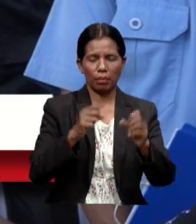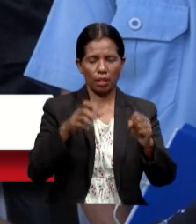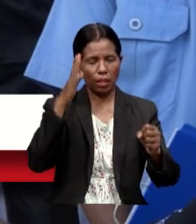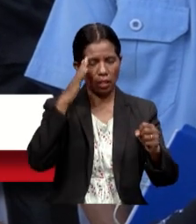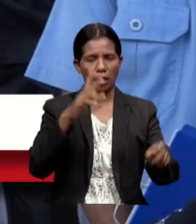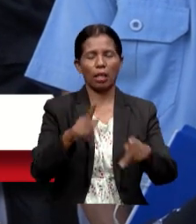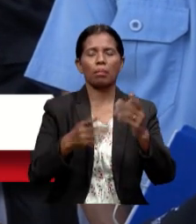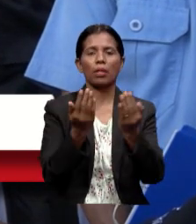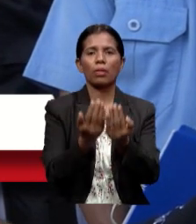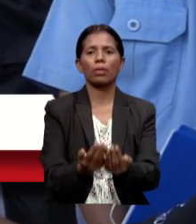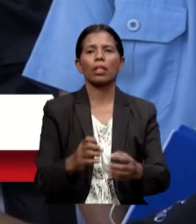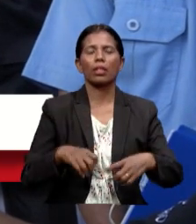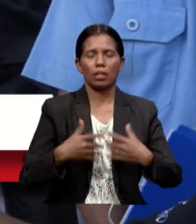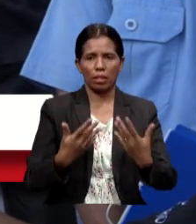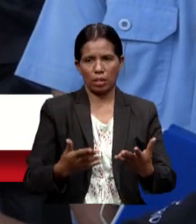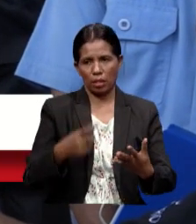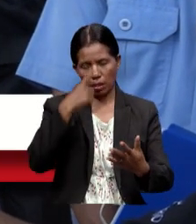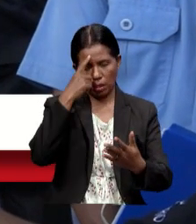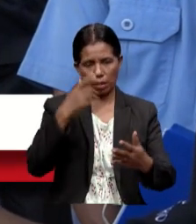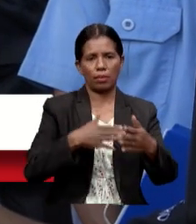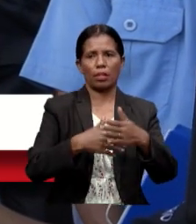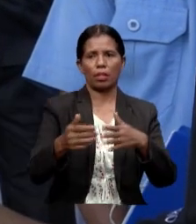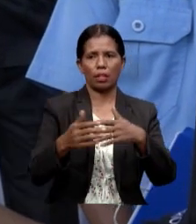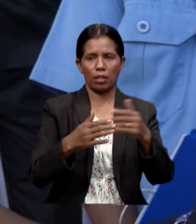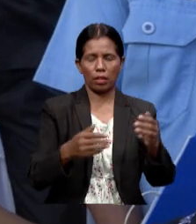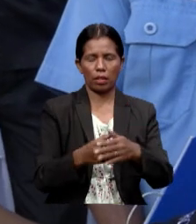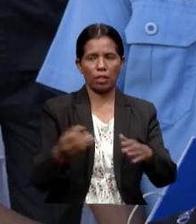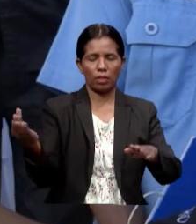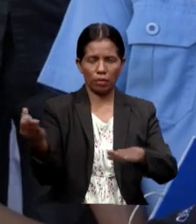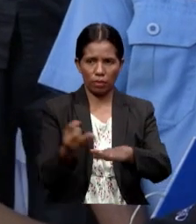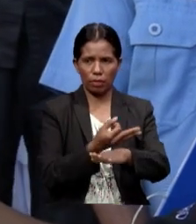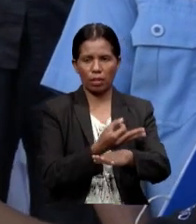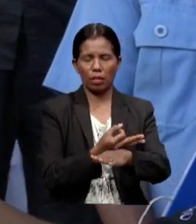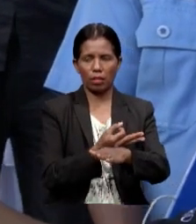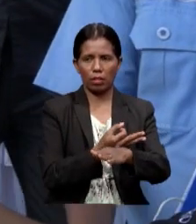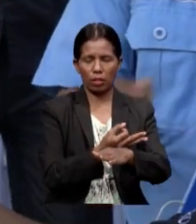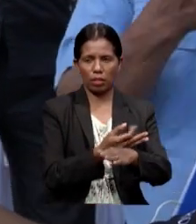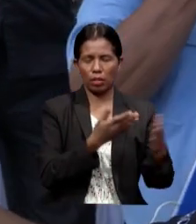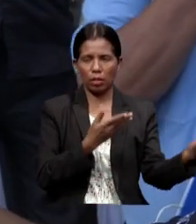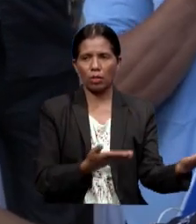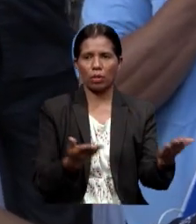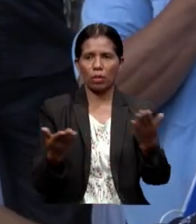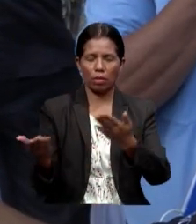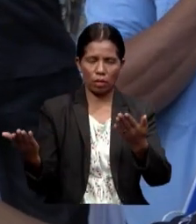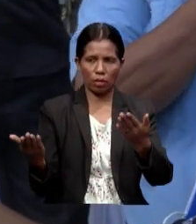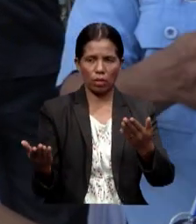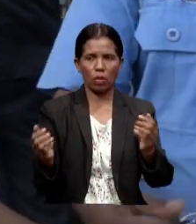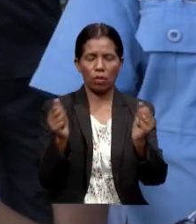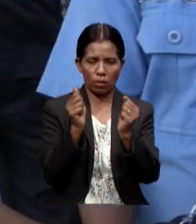gira toda ne gira tamba normalmente documentos be transação ne ser mai ho que